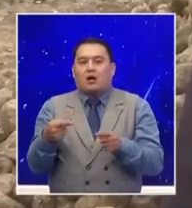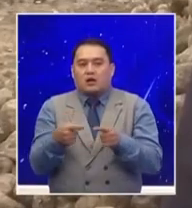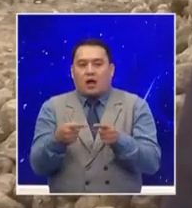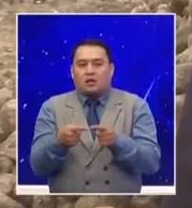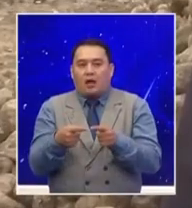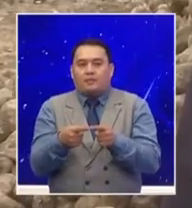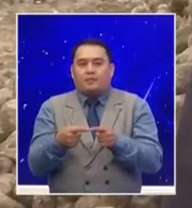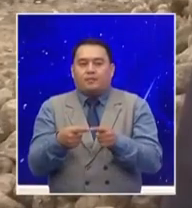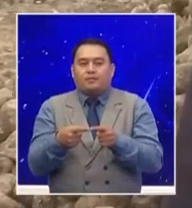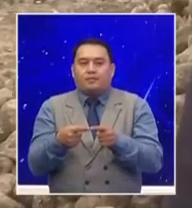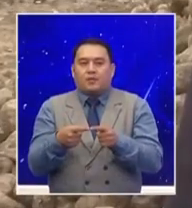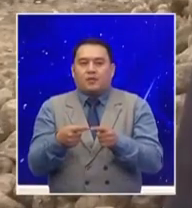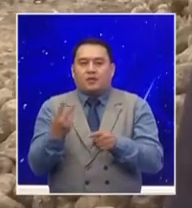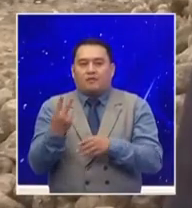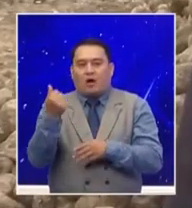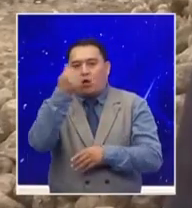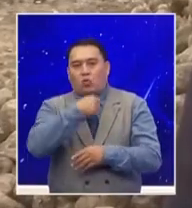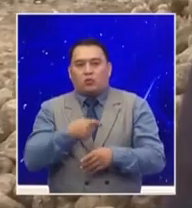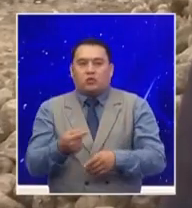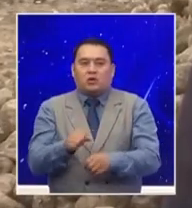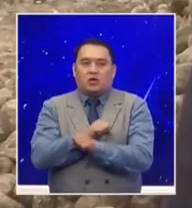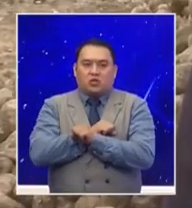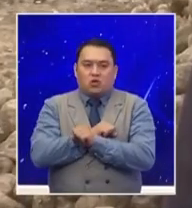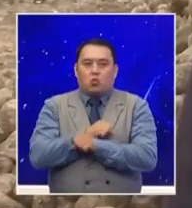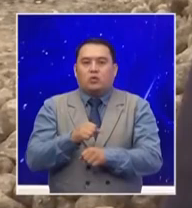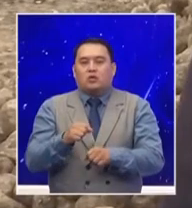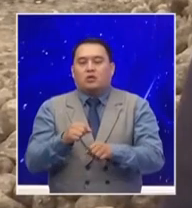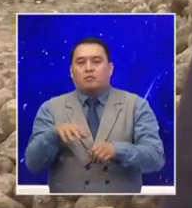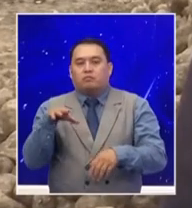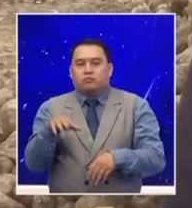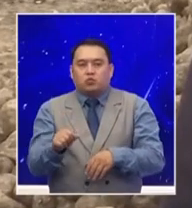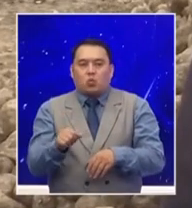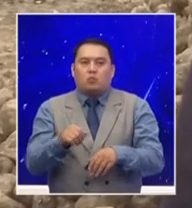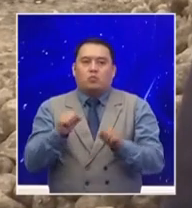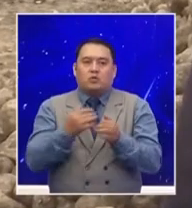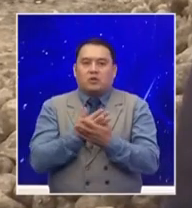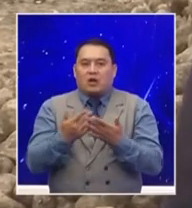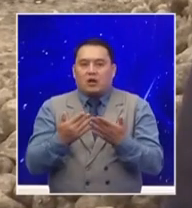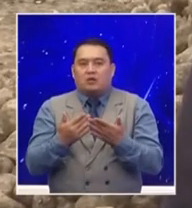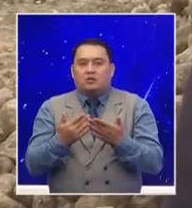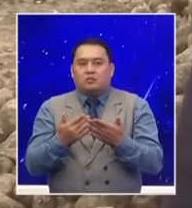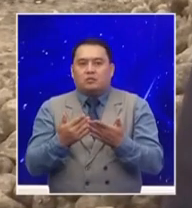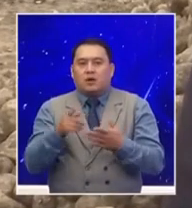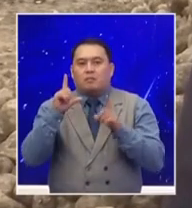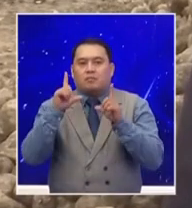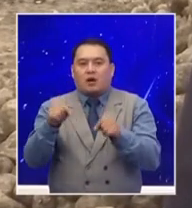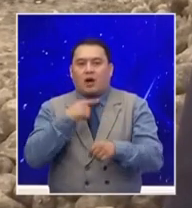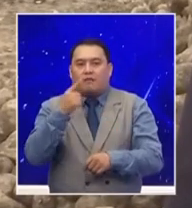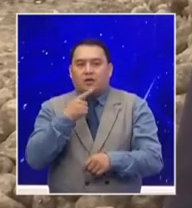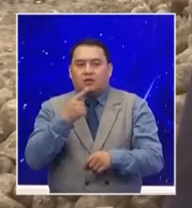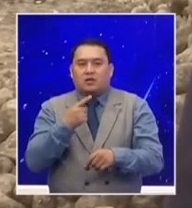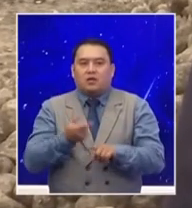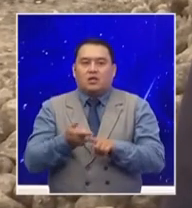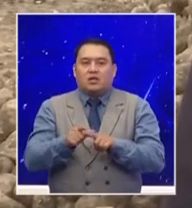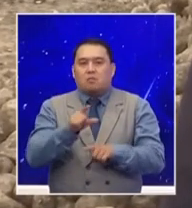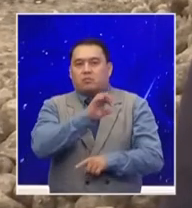маленькими 1,5% еще 2 года каникулы дают. Это когда некоторые люди, некоторые из стран, когда мы ездили, говорили такие